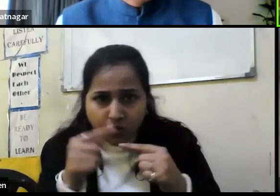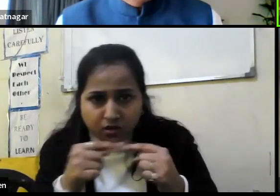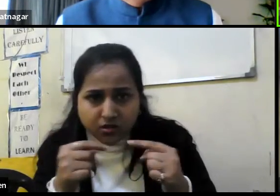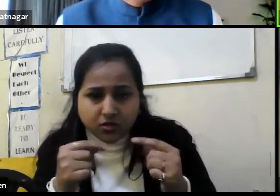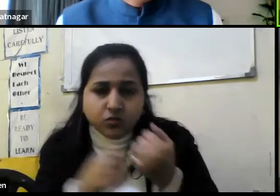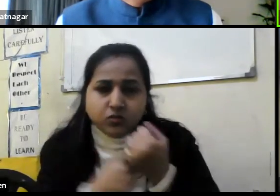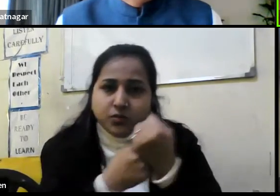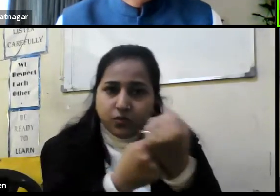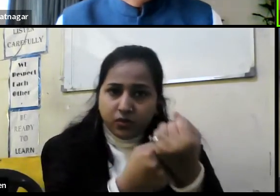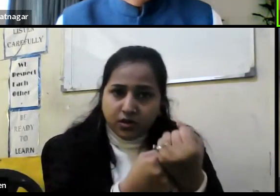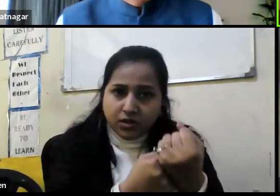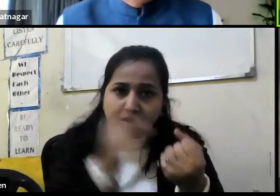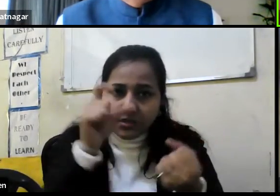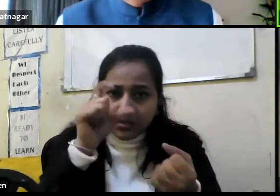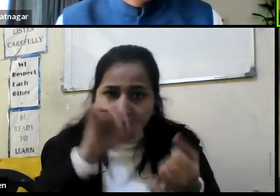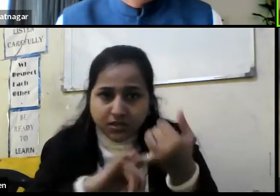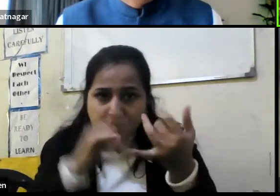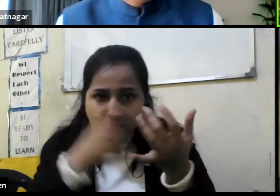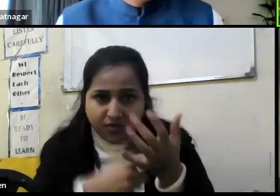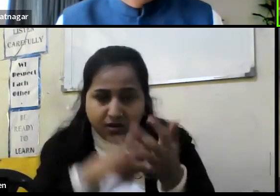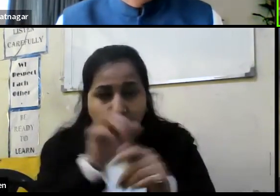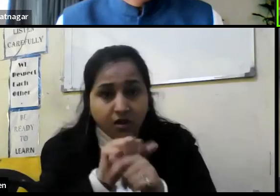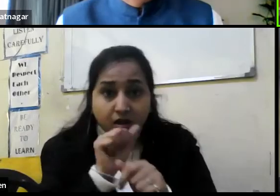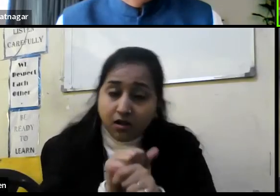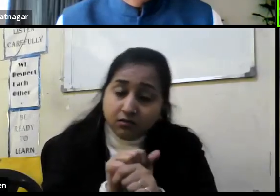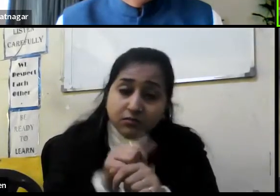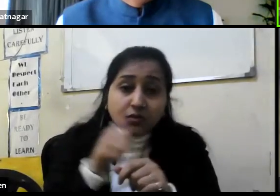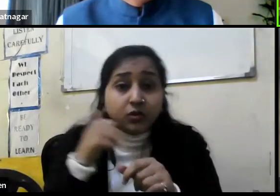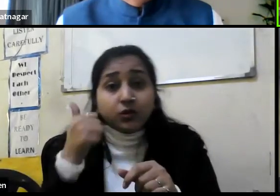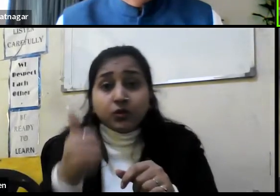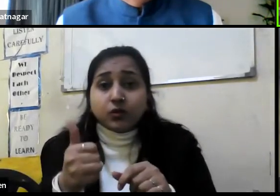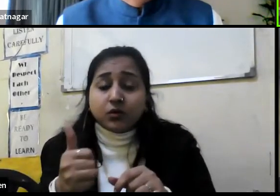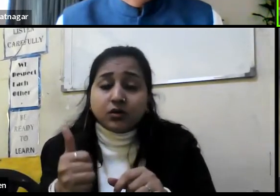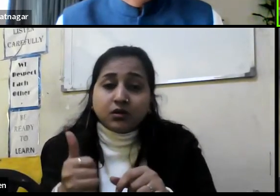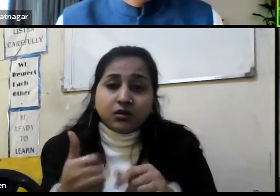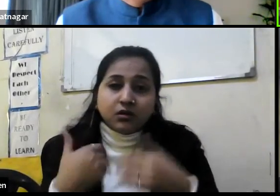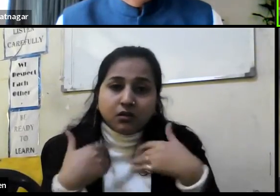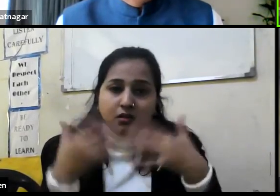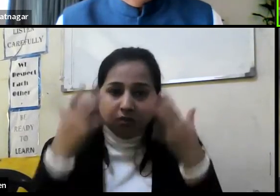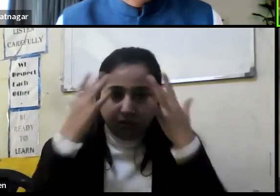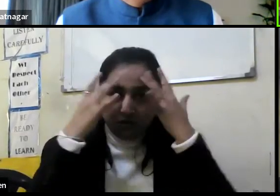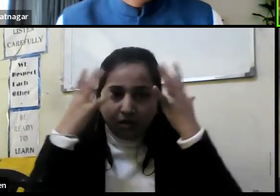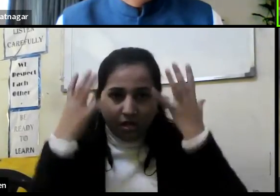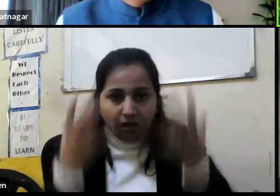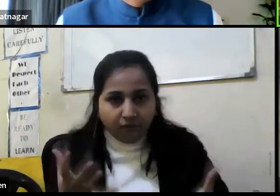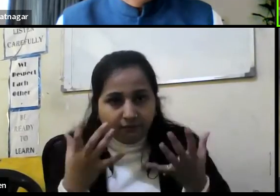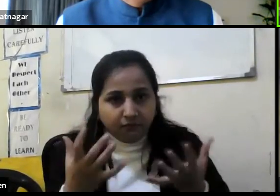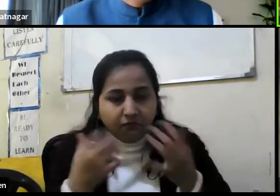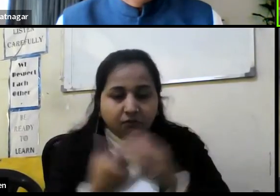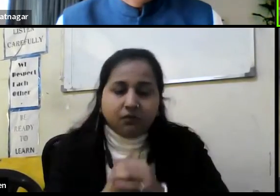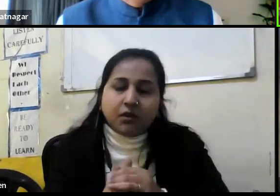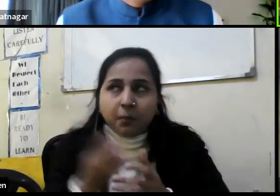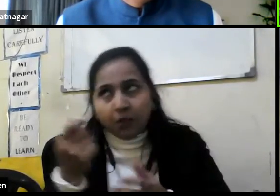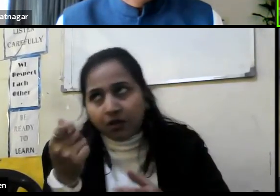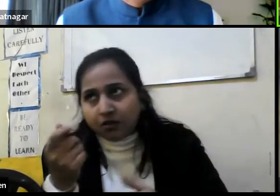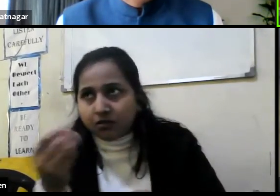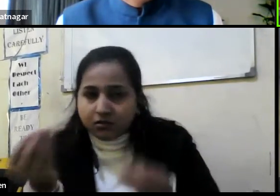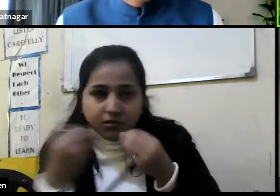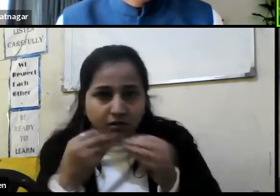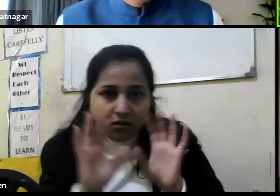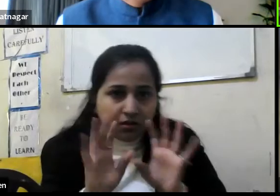जो किया बहुत अच्छा किया ये काम। एक तरह से वो प्रेशर आ गया कॉर्पोरेट्स पे कि भाई ये पैसे, अच्छा पैसे तो इन्वेस्ट करने